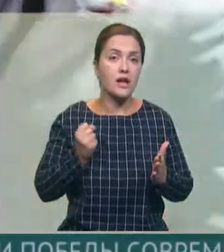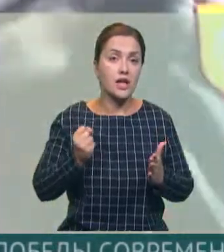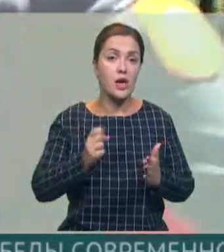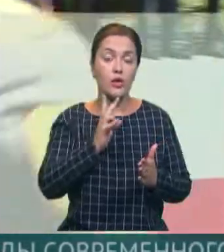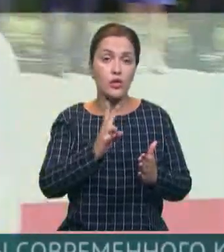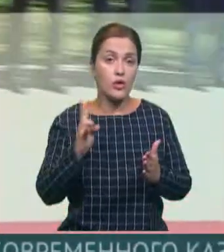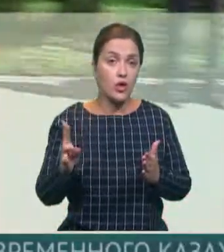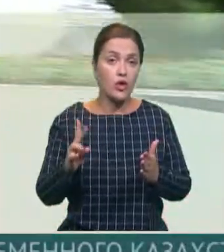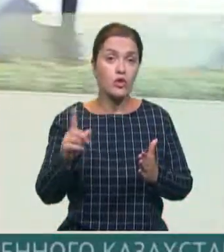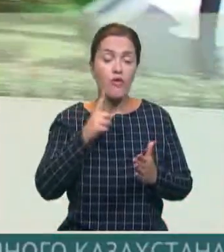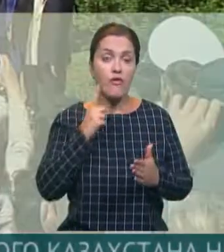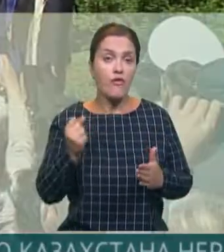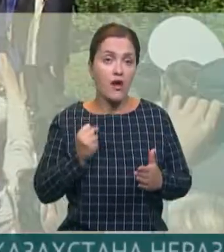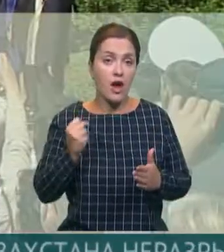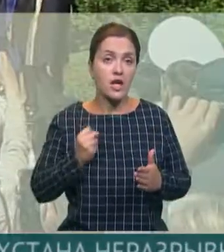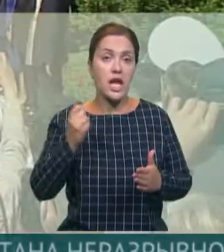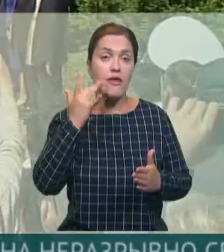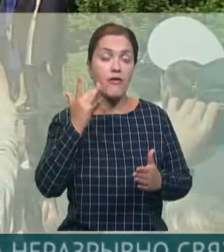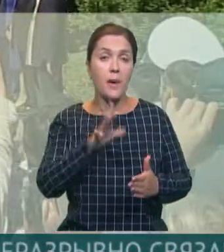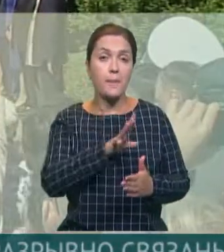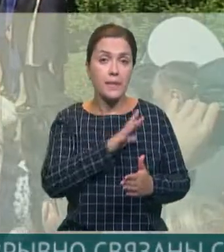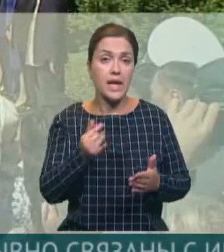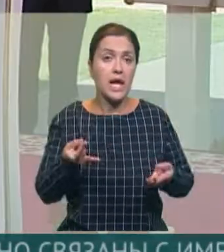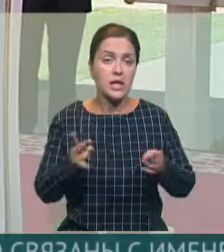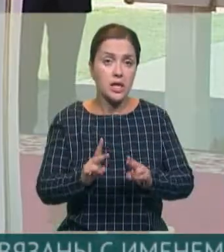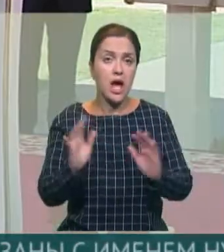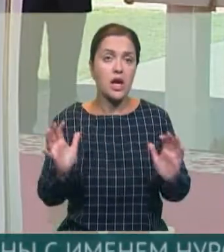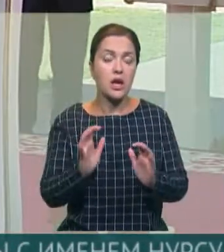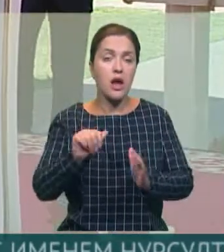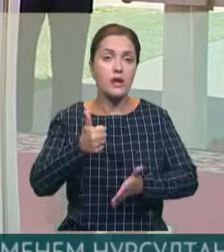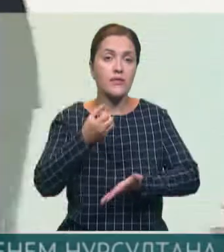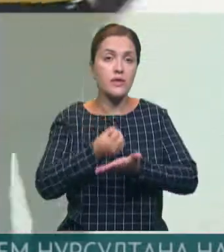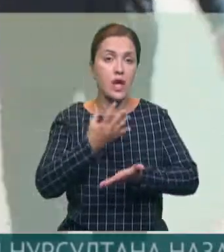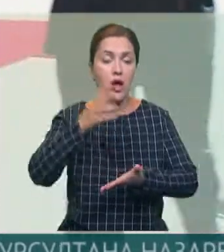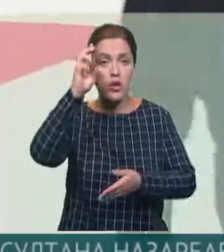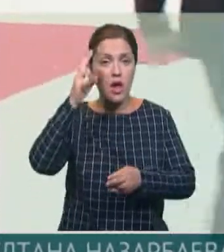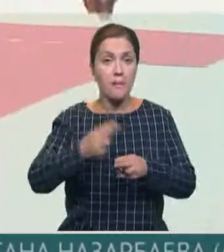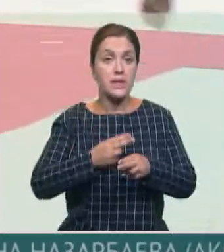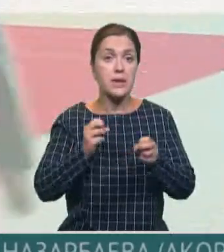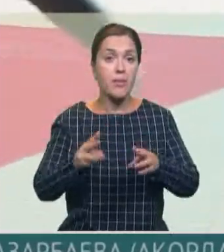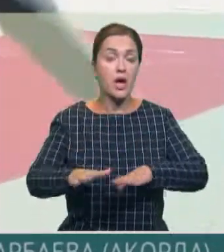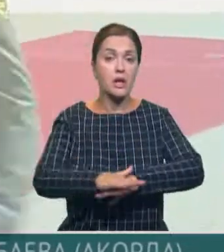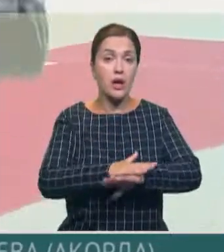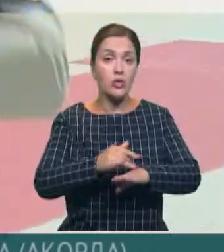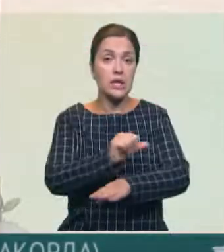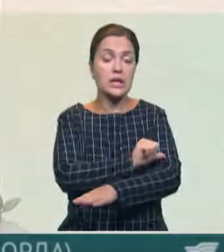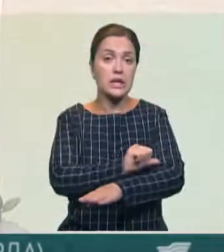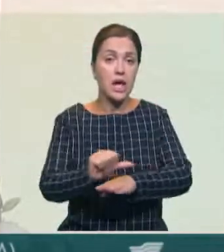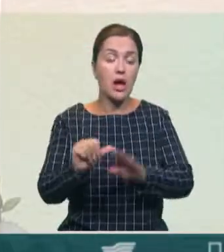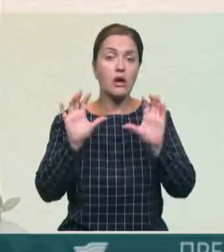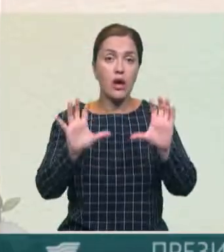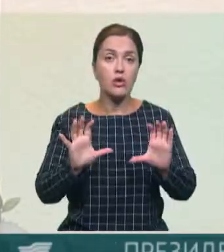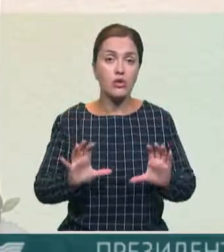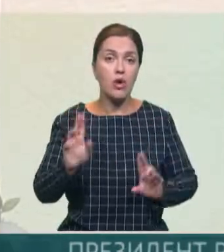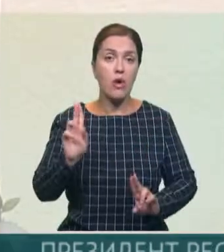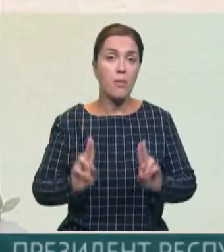Назарбаев подчеркнул, что вооруженные силы всегда были и остаются хранителями главных ценностей государства – безопасности народа и территорий,